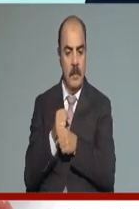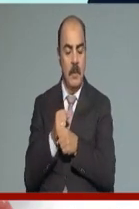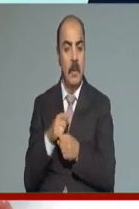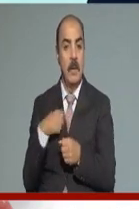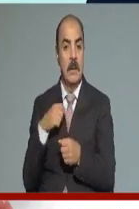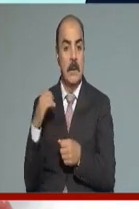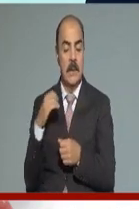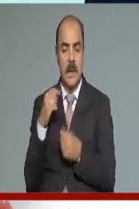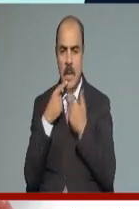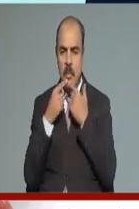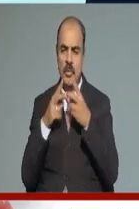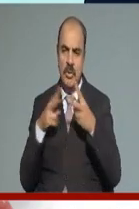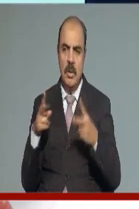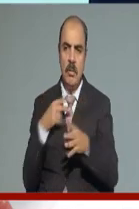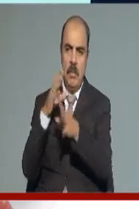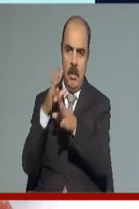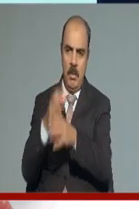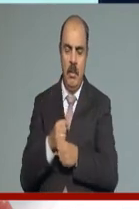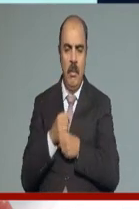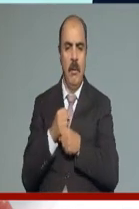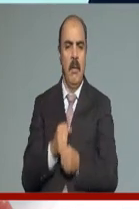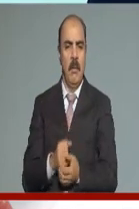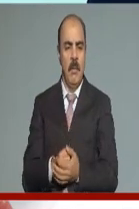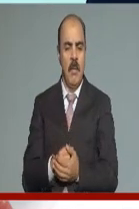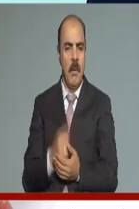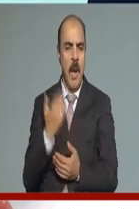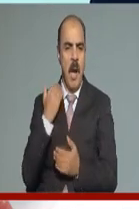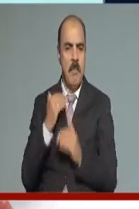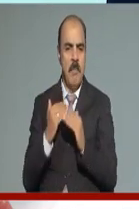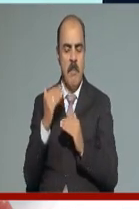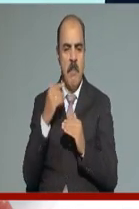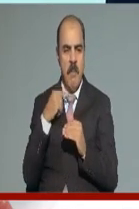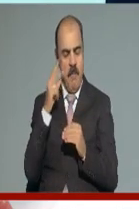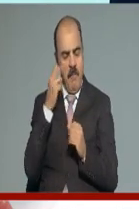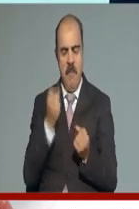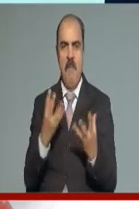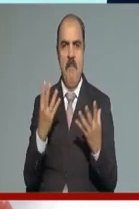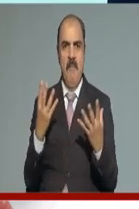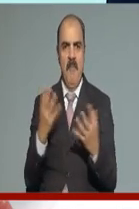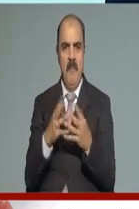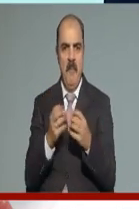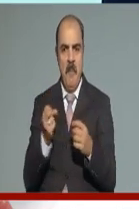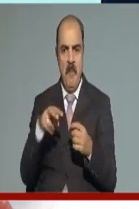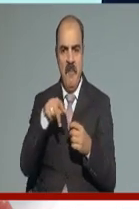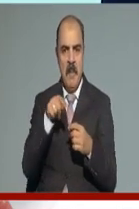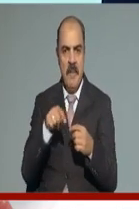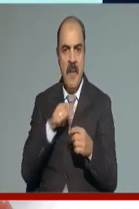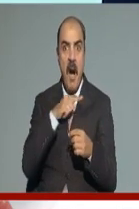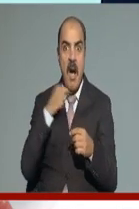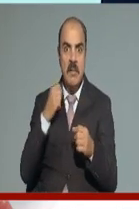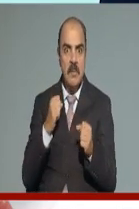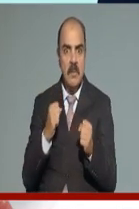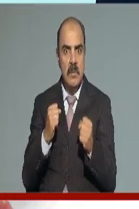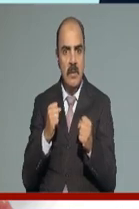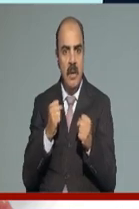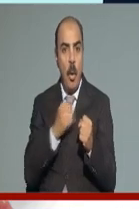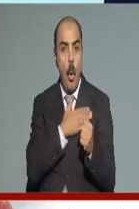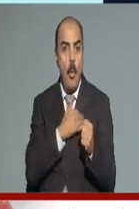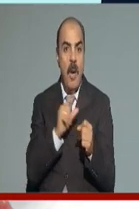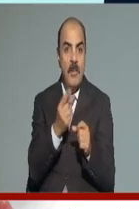السيد الرئيس اكثر من مره حضرتك بتقولي لي رقم انا شخصيا فوجئت به او النسبه يعني انه 85 80% تقريبا